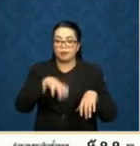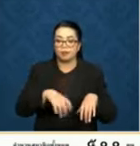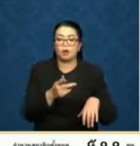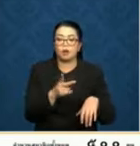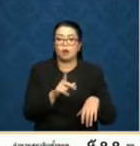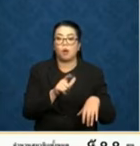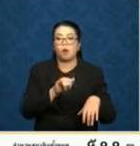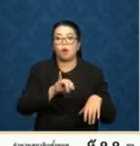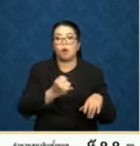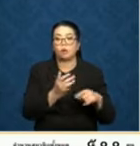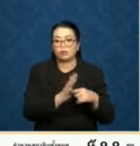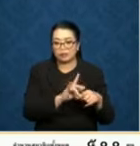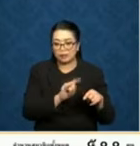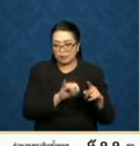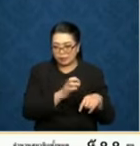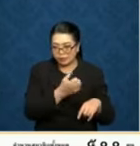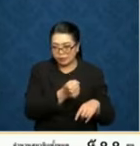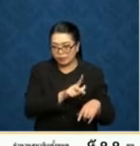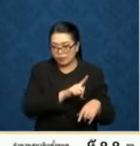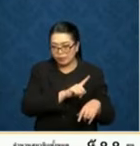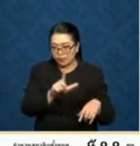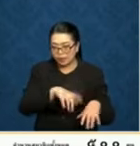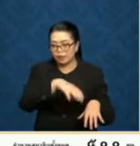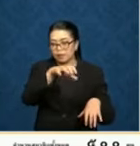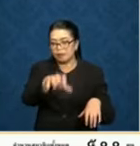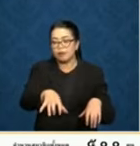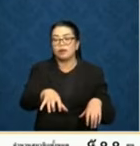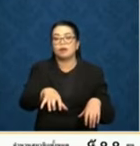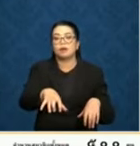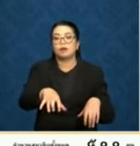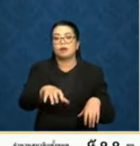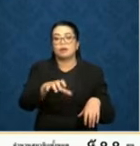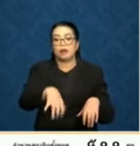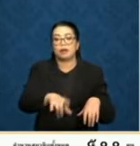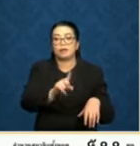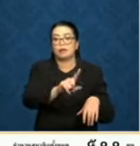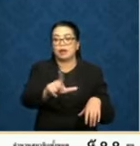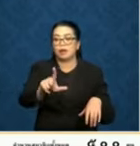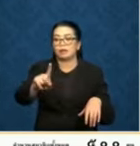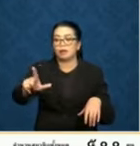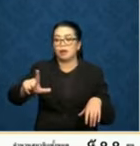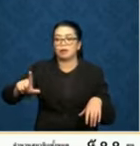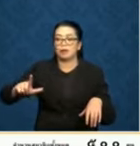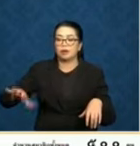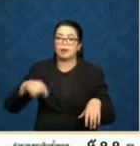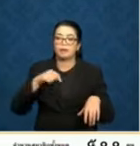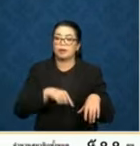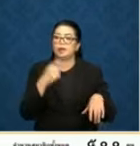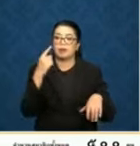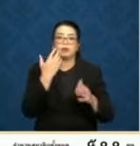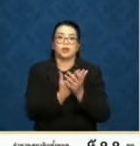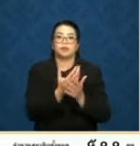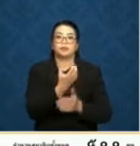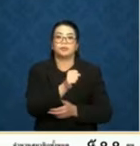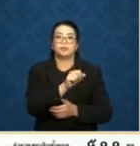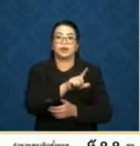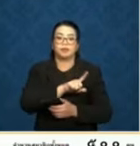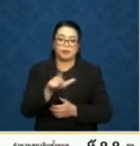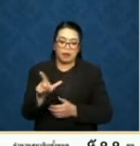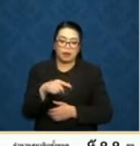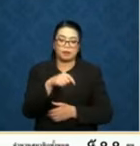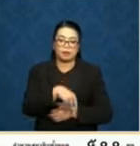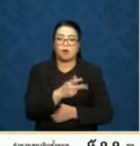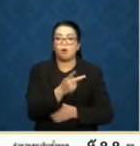an อยู่ประมาณ 13 ลานบาทแล้วก็ที่เหลือนั้น แ่งล 1 ลานบาทโนต้เรีนท่านประธาน ผ่านไปยท่านสมาชิคว่